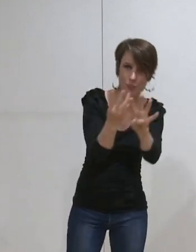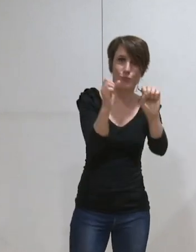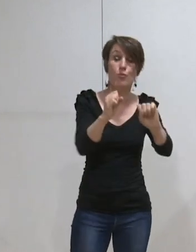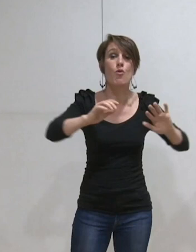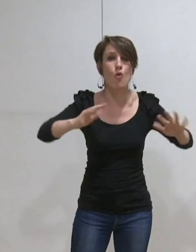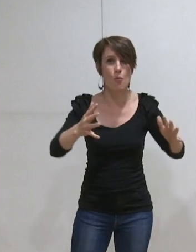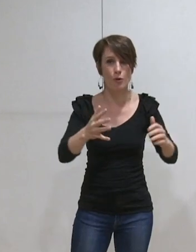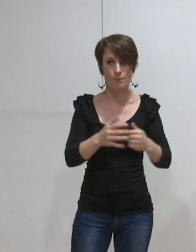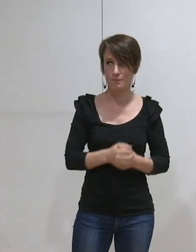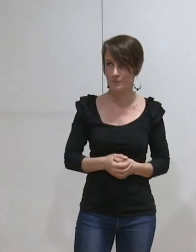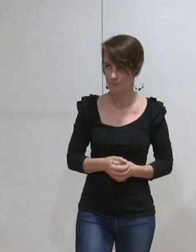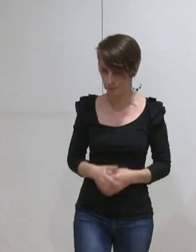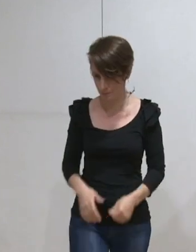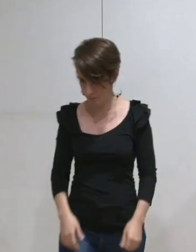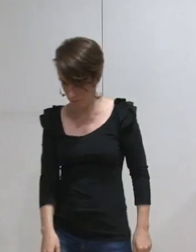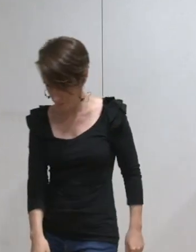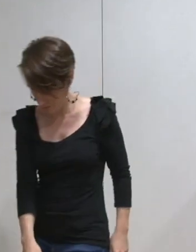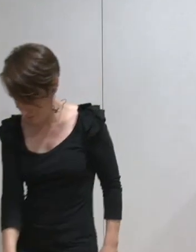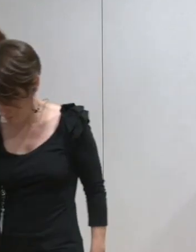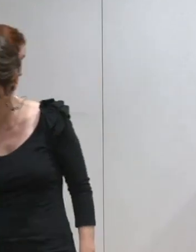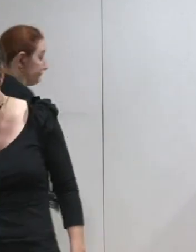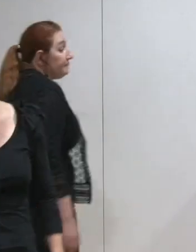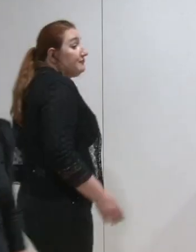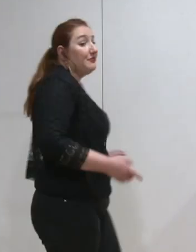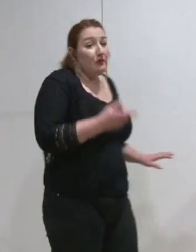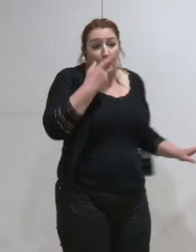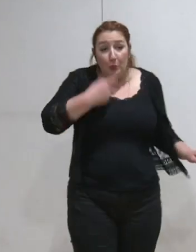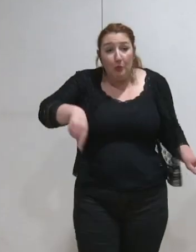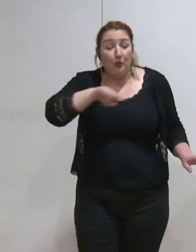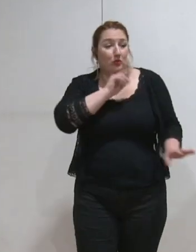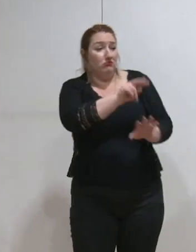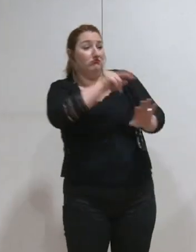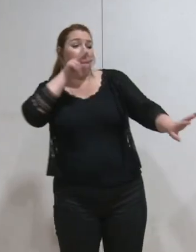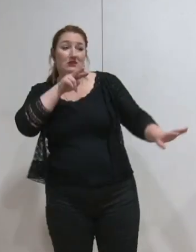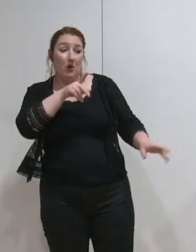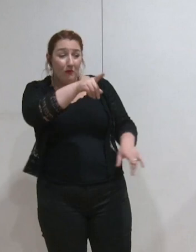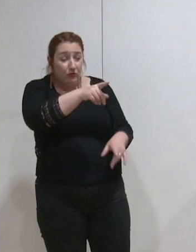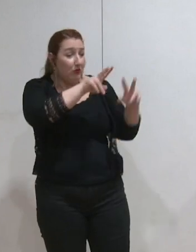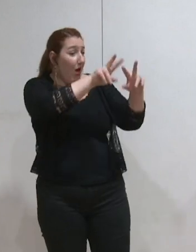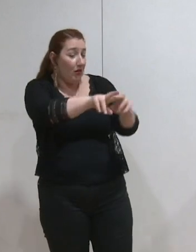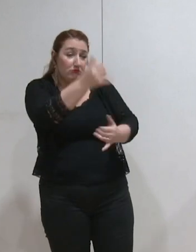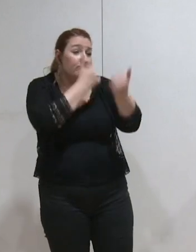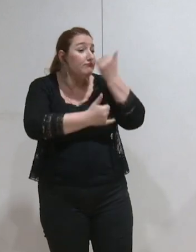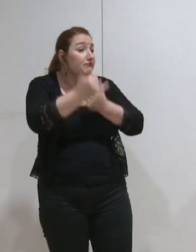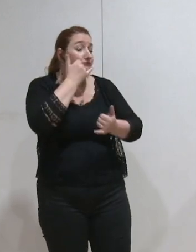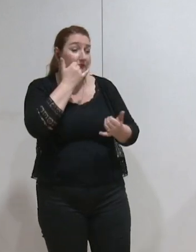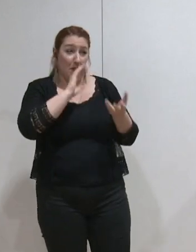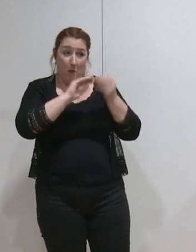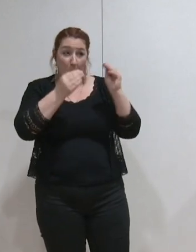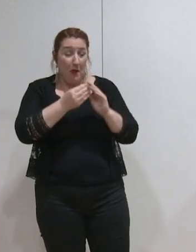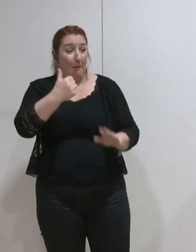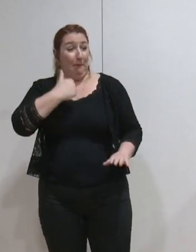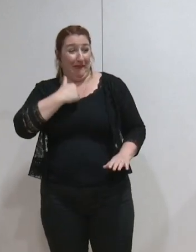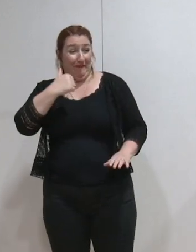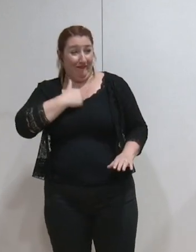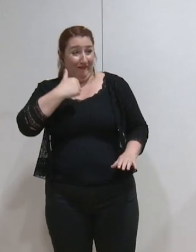pensons que vous faites une erreur d'analyse qui pose des problèmes à court terme parce que le privé peine à financer